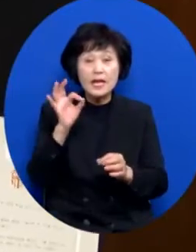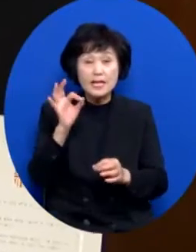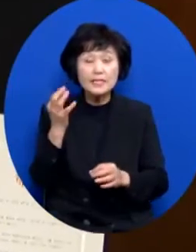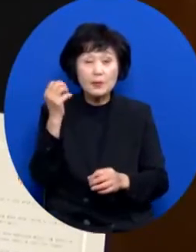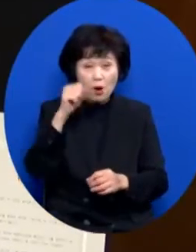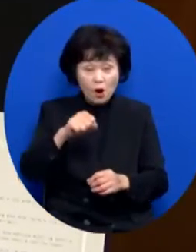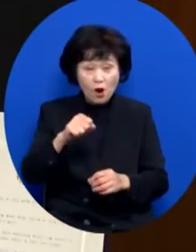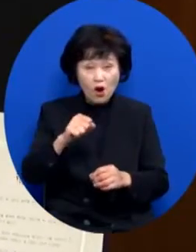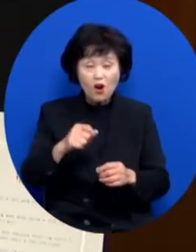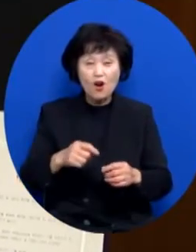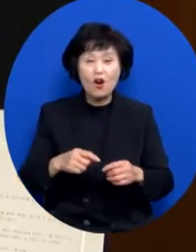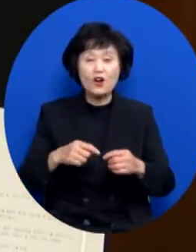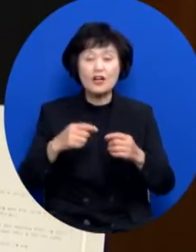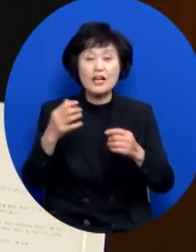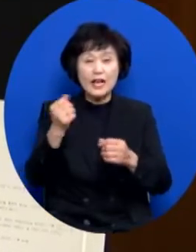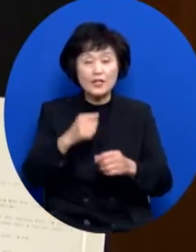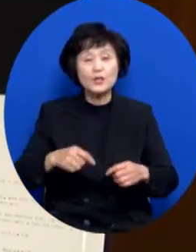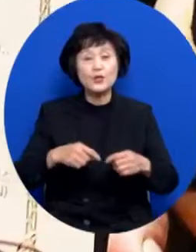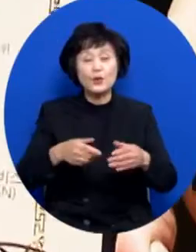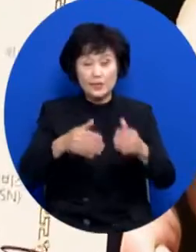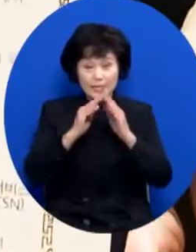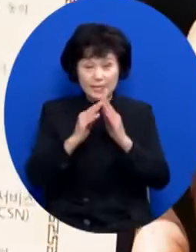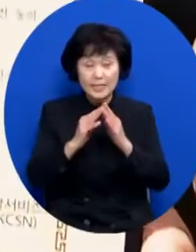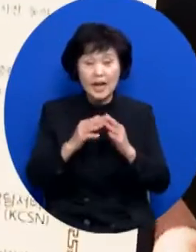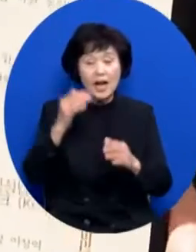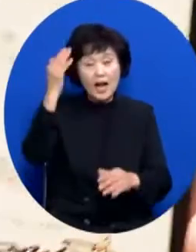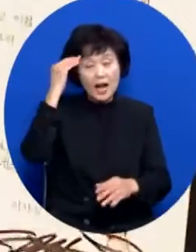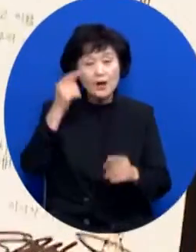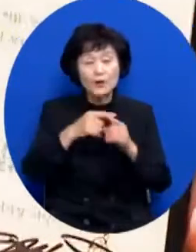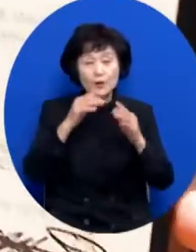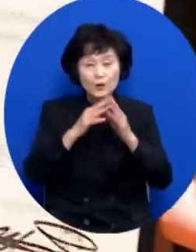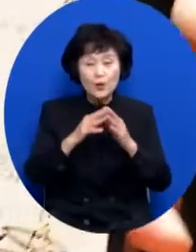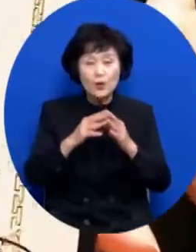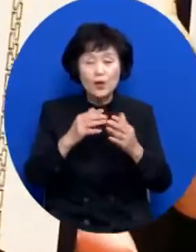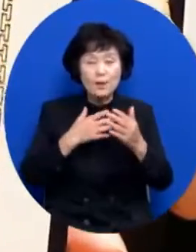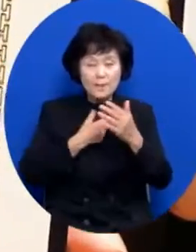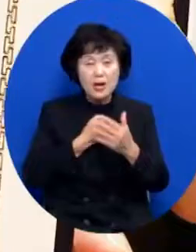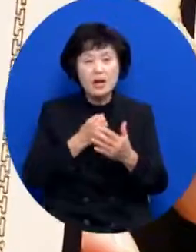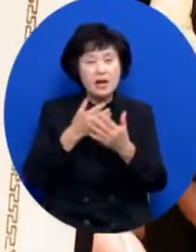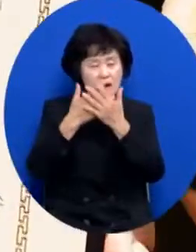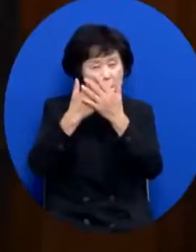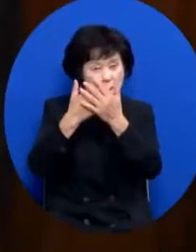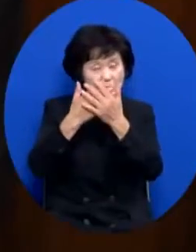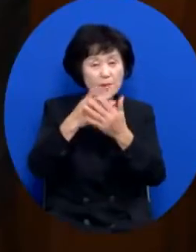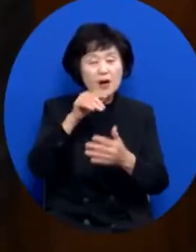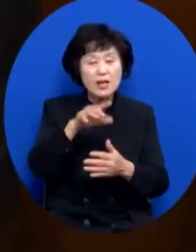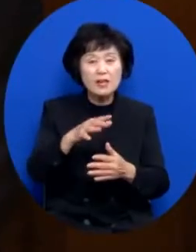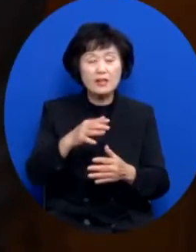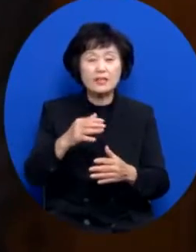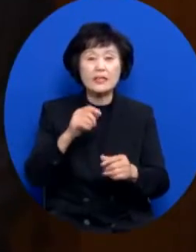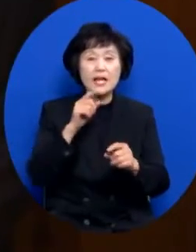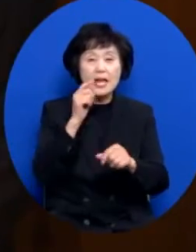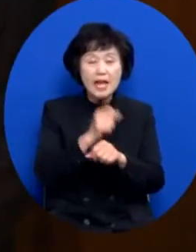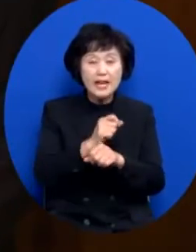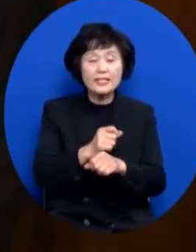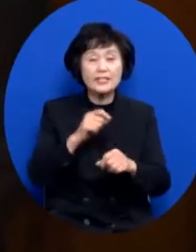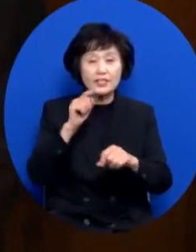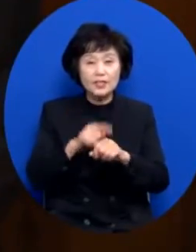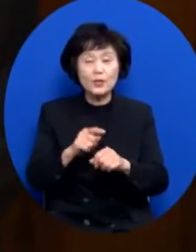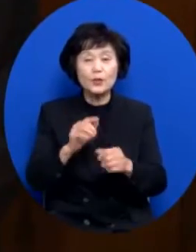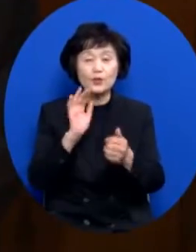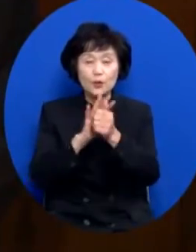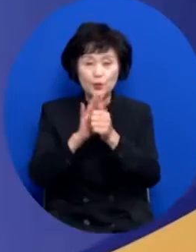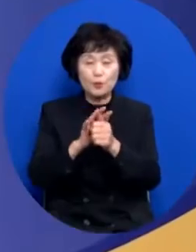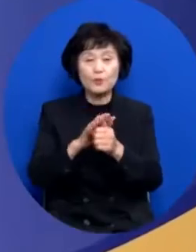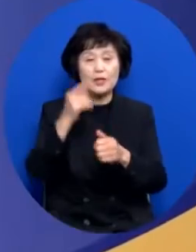출연해 운영에 참여할 예정이며 한교총은 트라우마 센터의 운영관리를 법적 행정적으로 지원할 계획입니다 또 상담